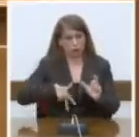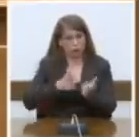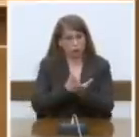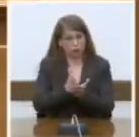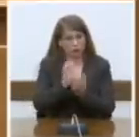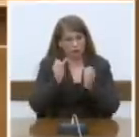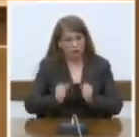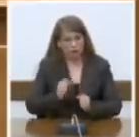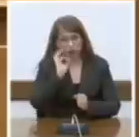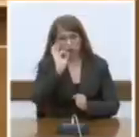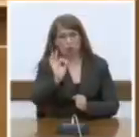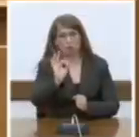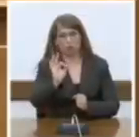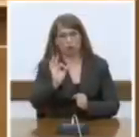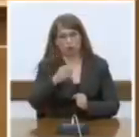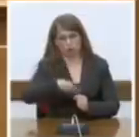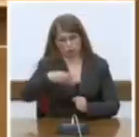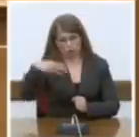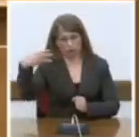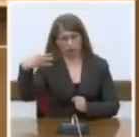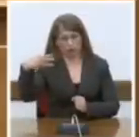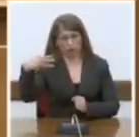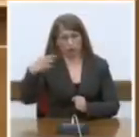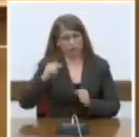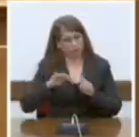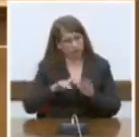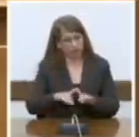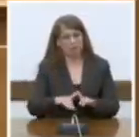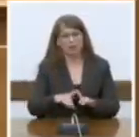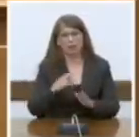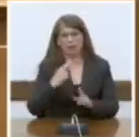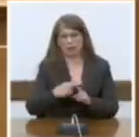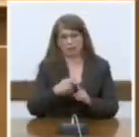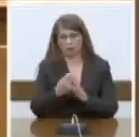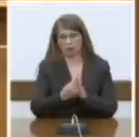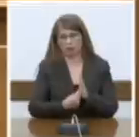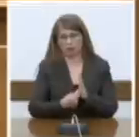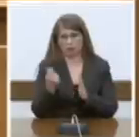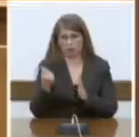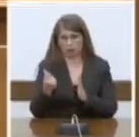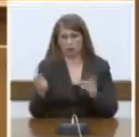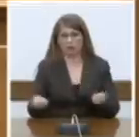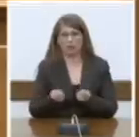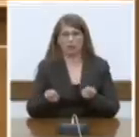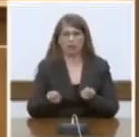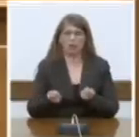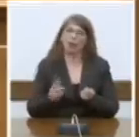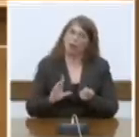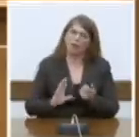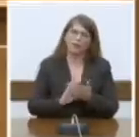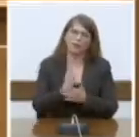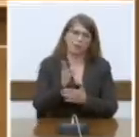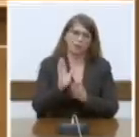του ΣΥΡΙΖΑ Προοδευτική Συμμαχία. Και επηρεάζει σε σημαντικό βαθμό την οικονομία και την εργασία. Άρα την ανάπτυξη.